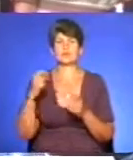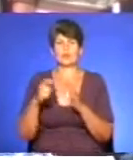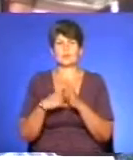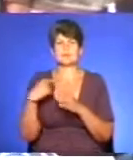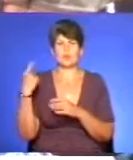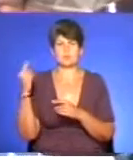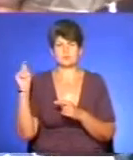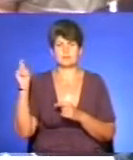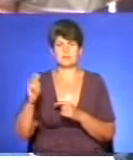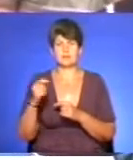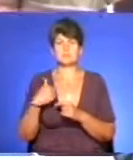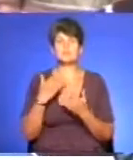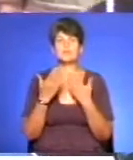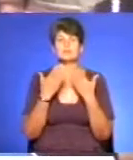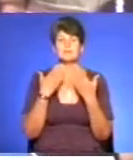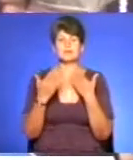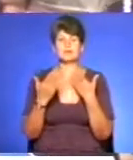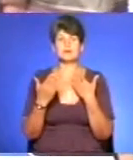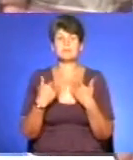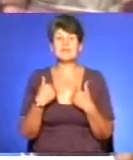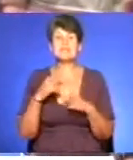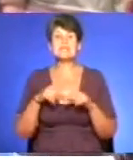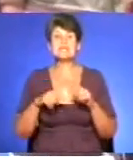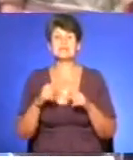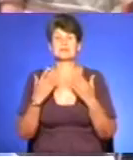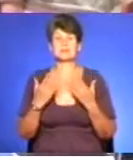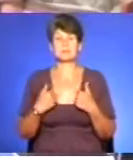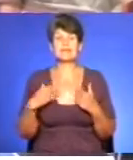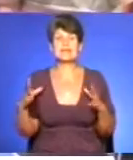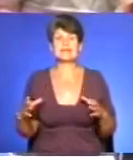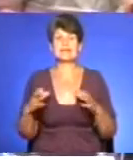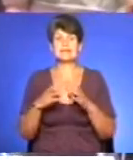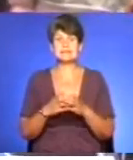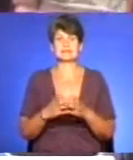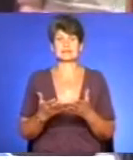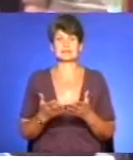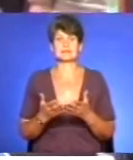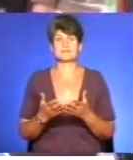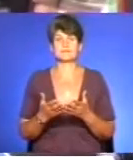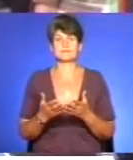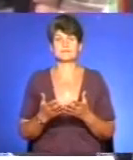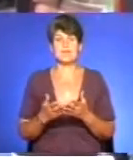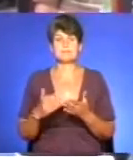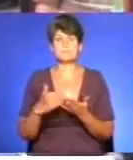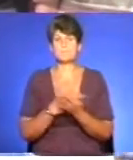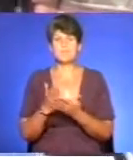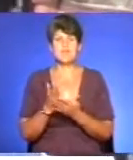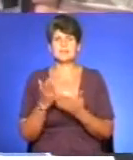області. Ми так поспілкувалися, слухайте, ми рідні. Ми єдині, а